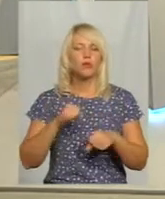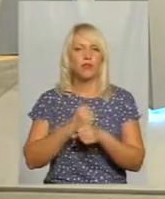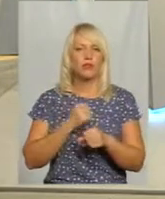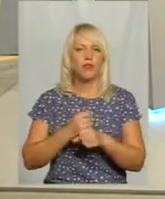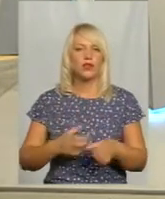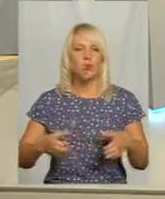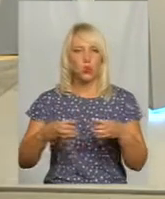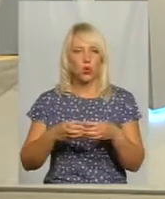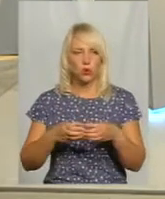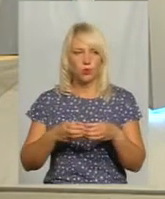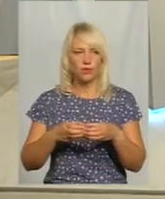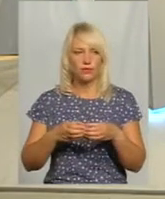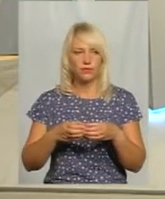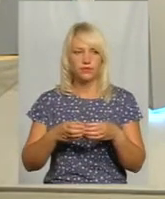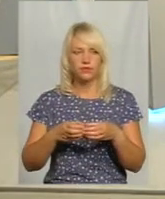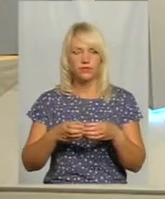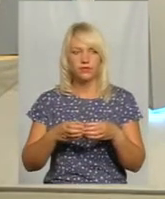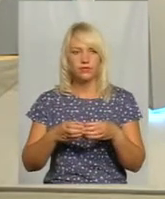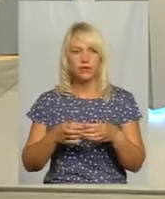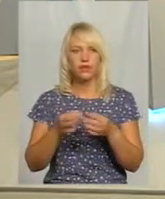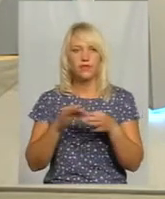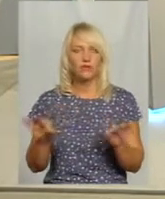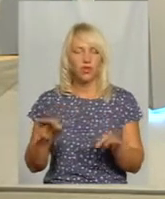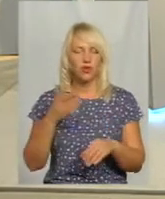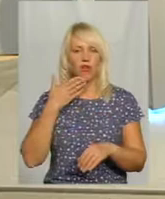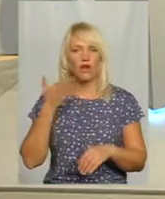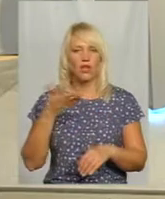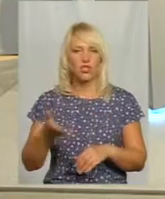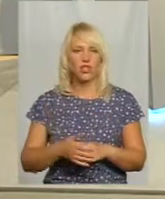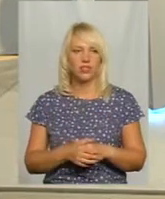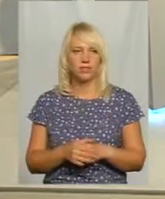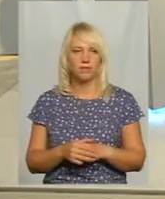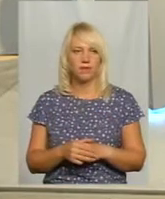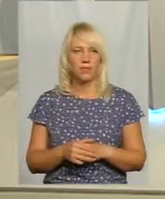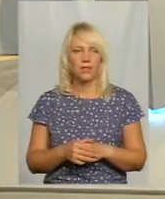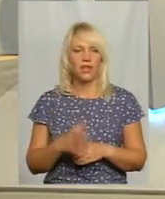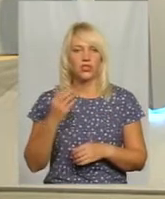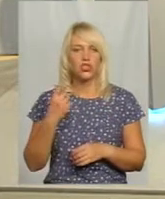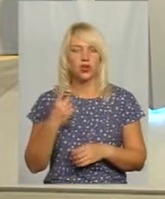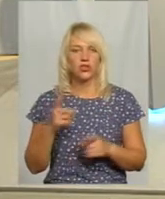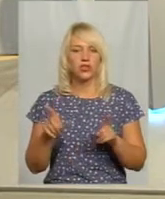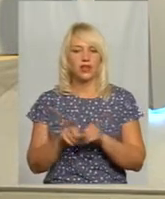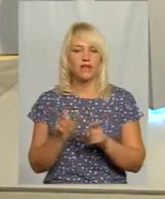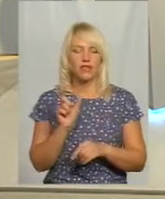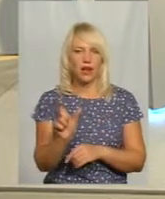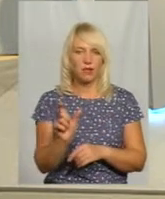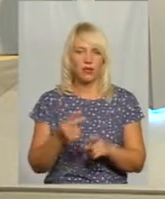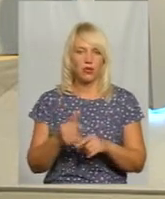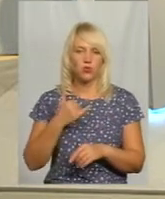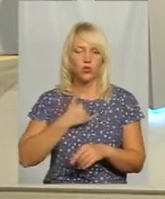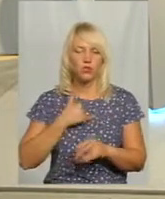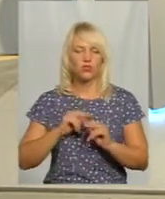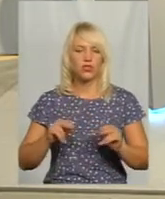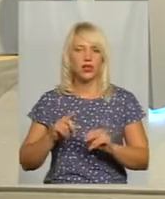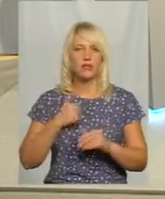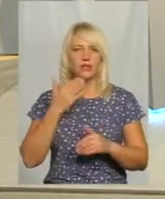в групі. Дуже вільно виражаються. Вільно виражаються. І ще от один такий фрагмент. Наші учителі, ми